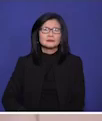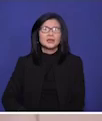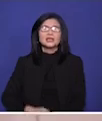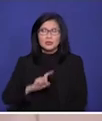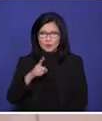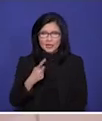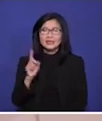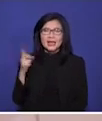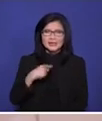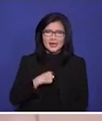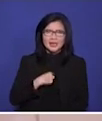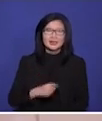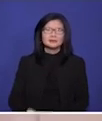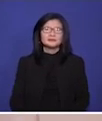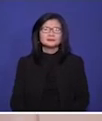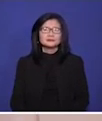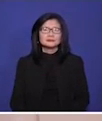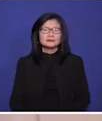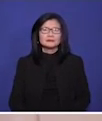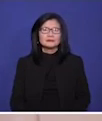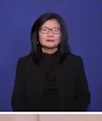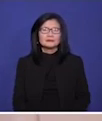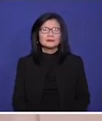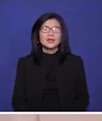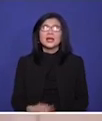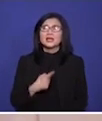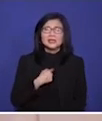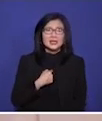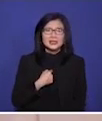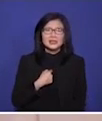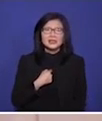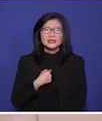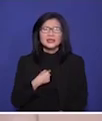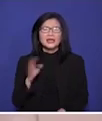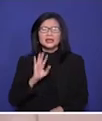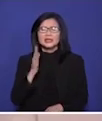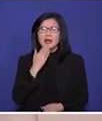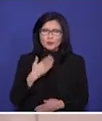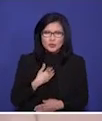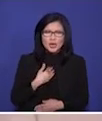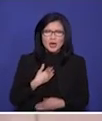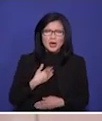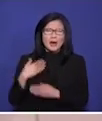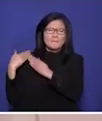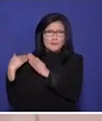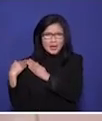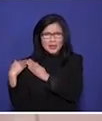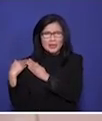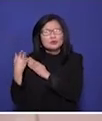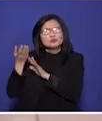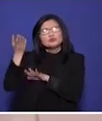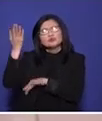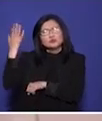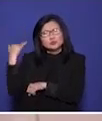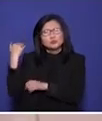Pak Prabowo saya ini tidak memiliki beban-beban masa lalu